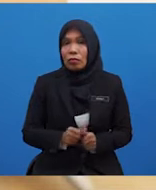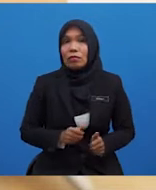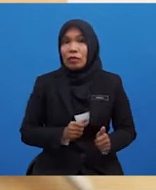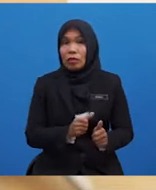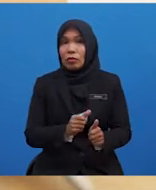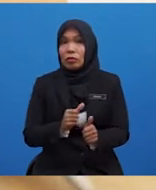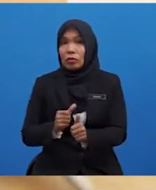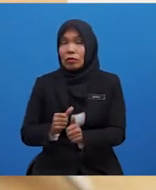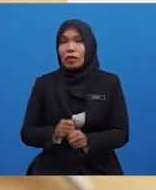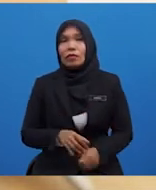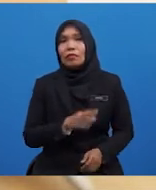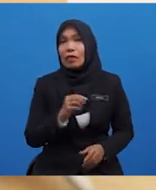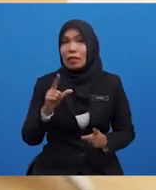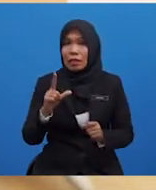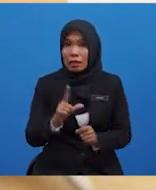dan lengkap.